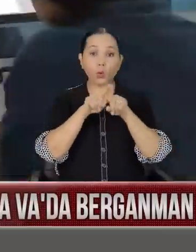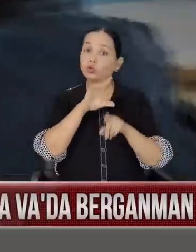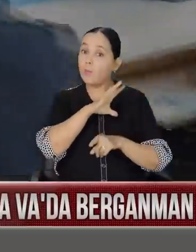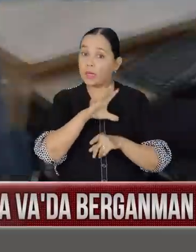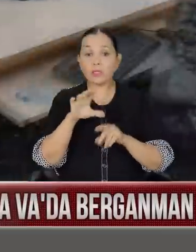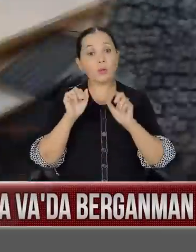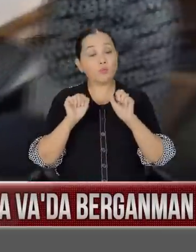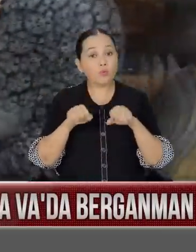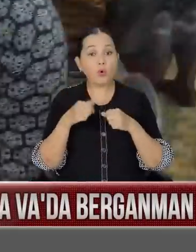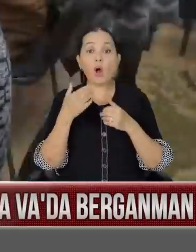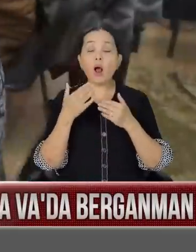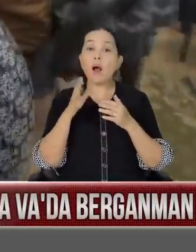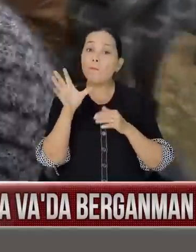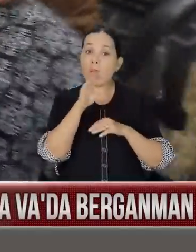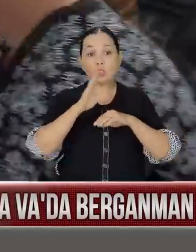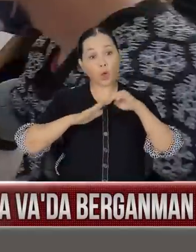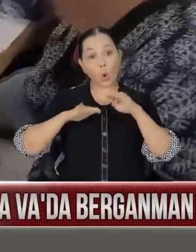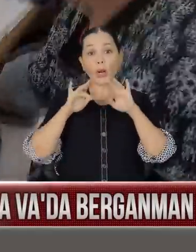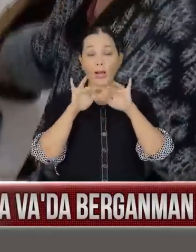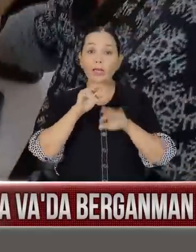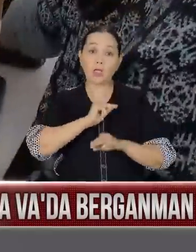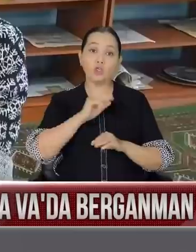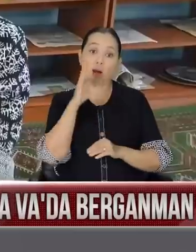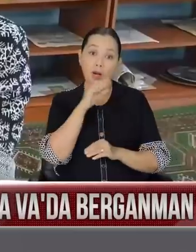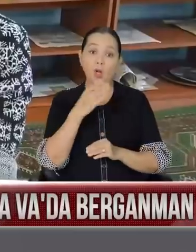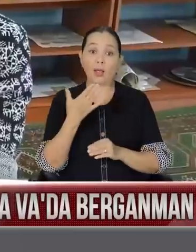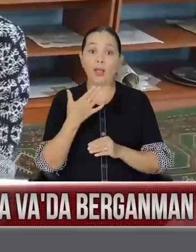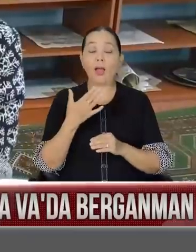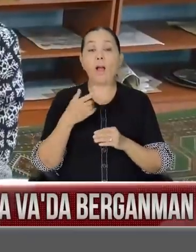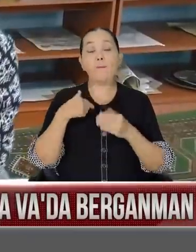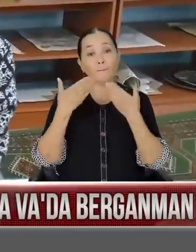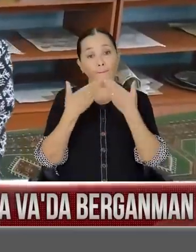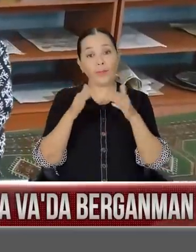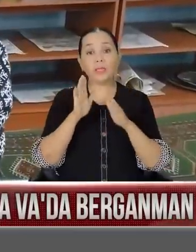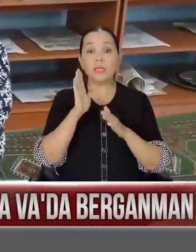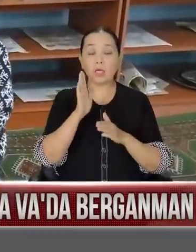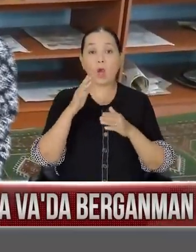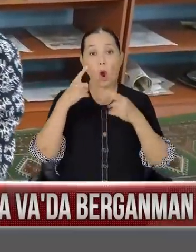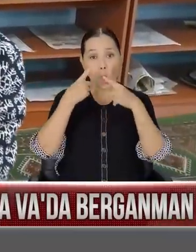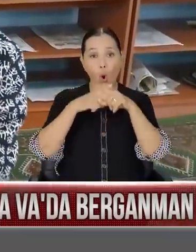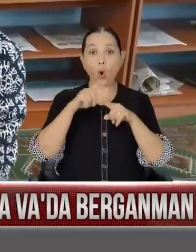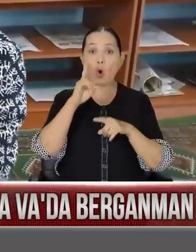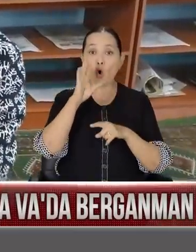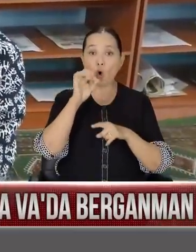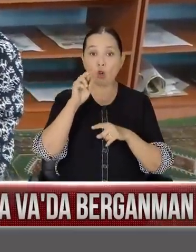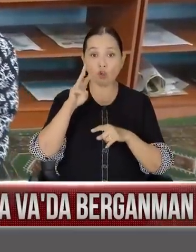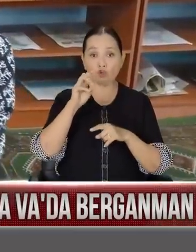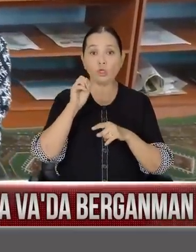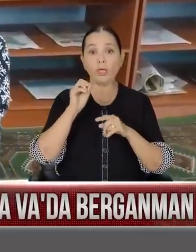o'xshamasligi mumkin, ammo barcha qo'llar qilgan ishni qila oladi. Men bitirgandan keyin barcha qo'lingizga bir kasb